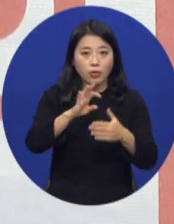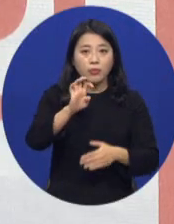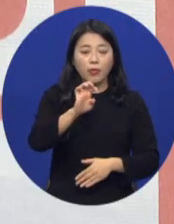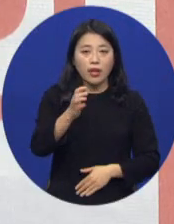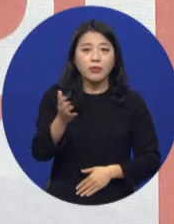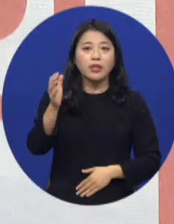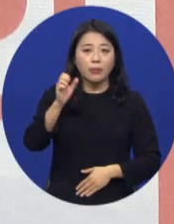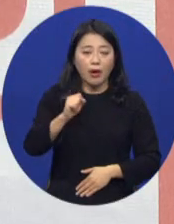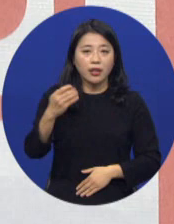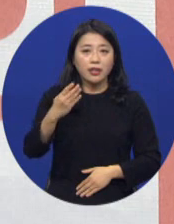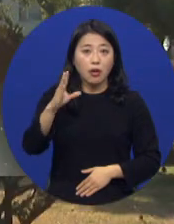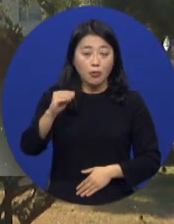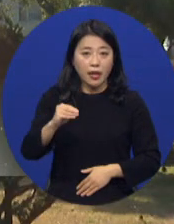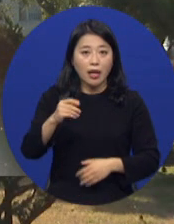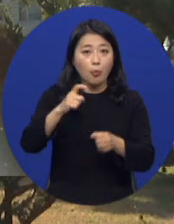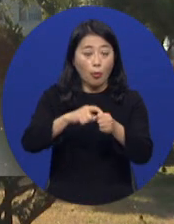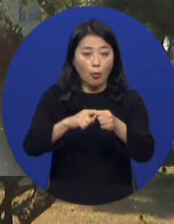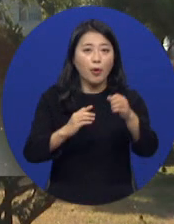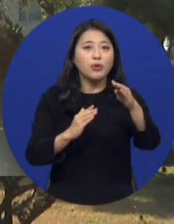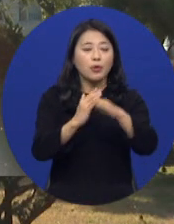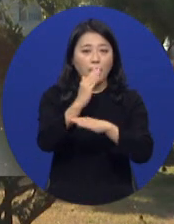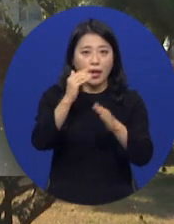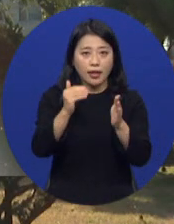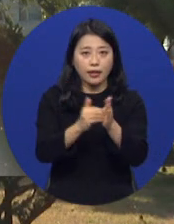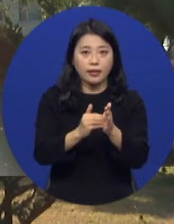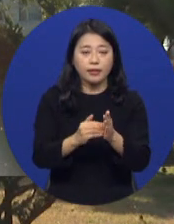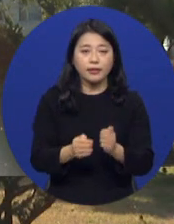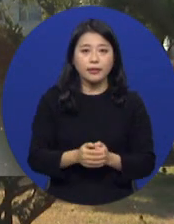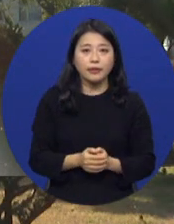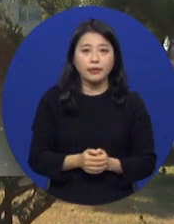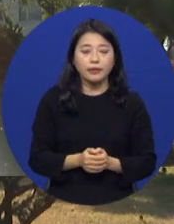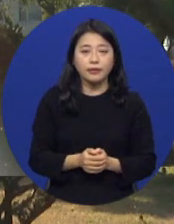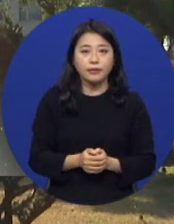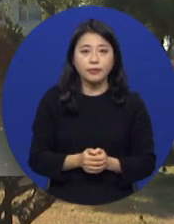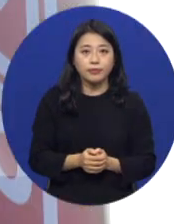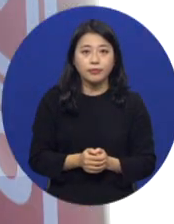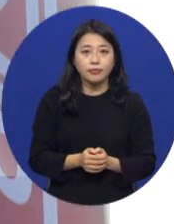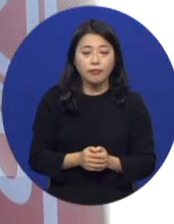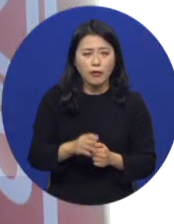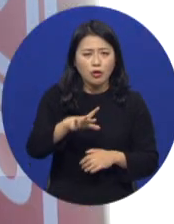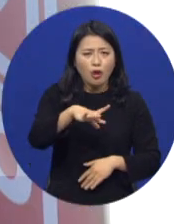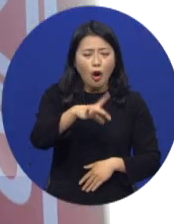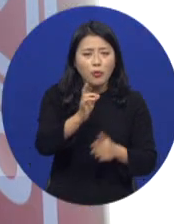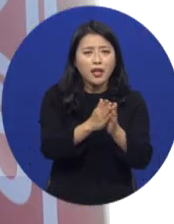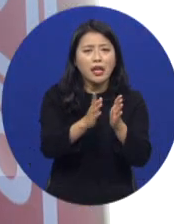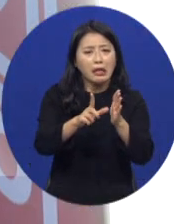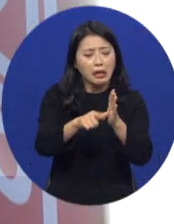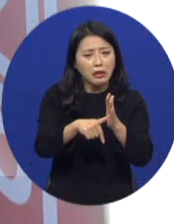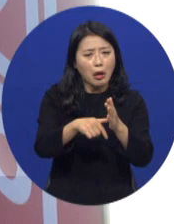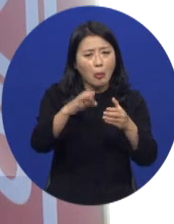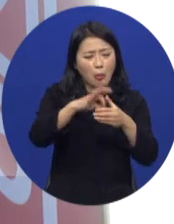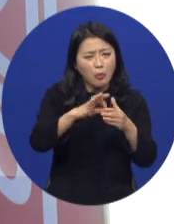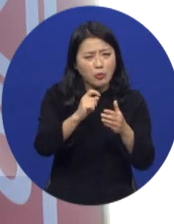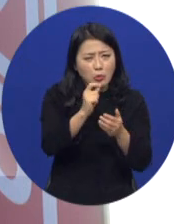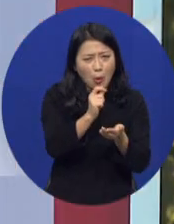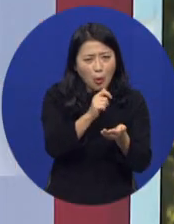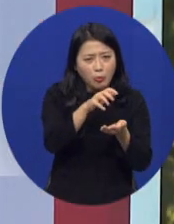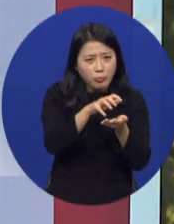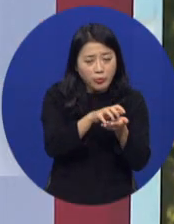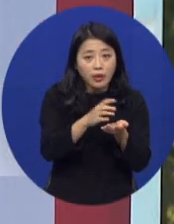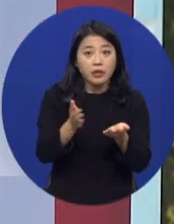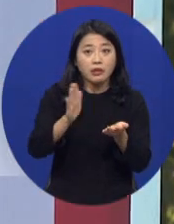사랑의 온도 탑도 100점 구독까지 올랐습니다 캠페인 초반에는 모금액이 저조했지만